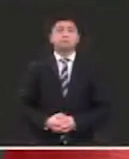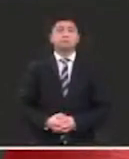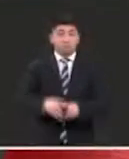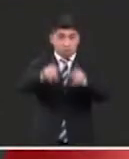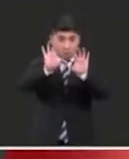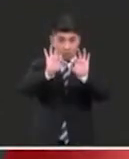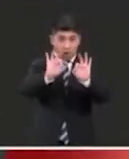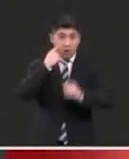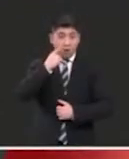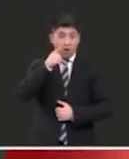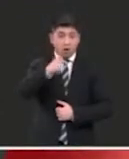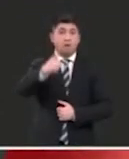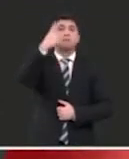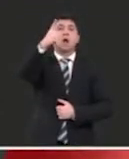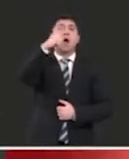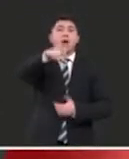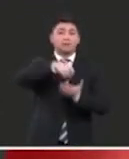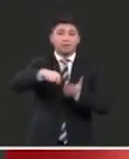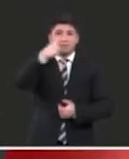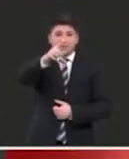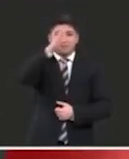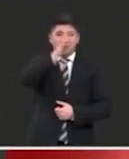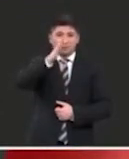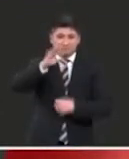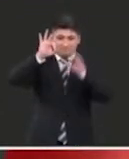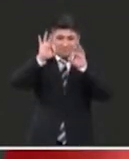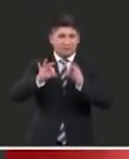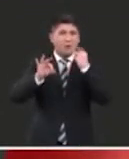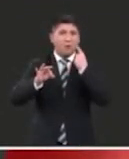Böylece aylık geliri 1500 liradan başlayan